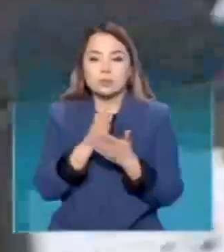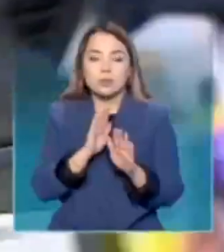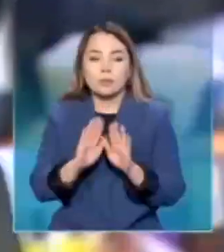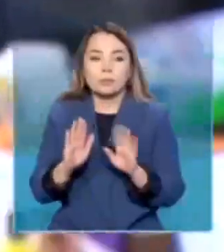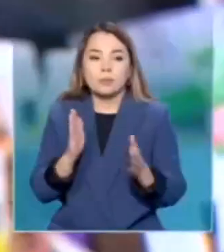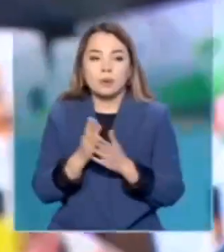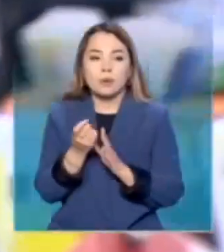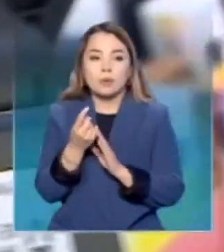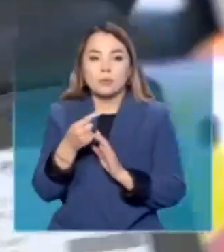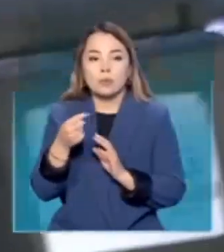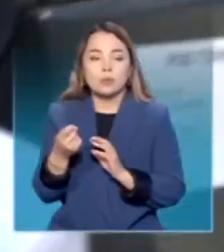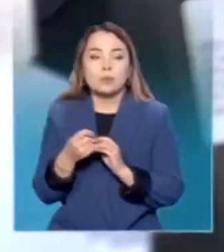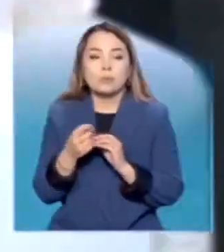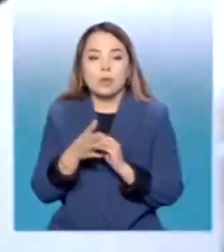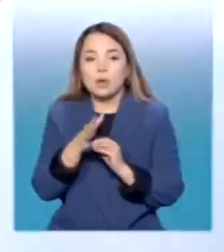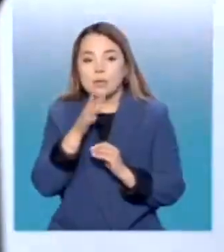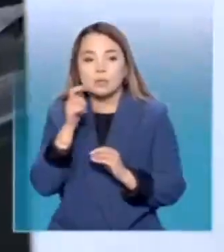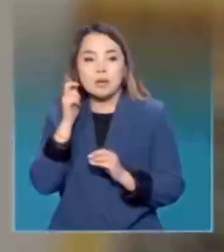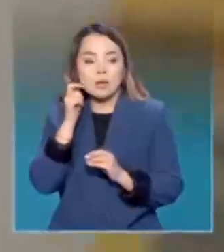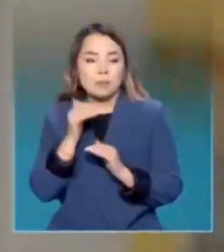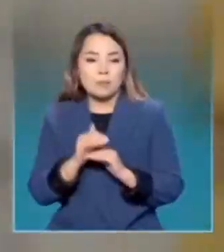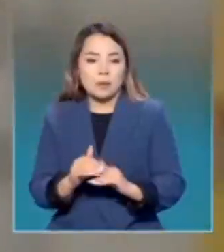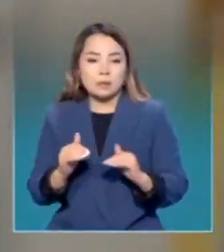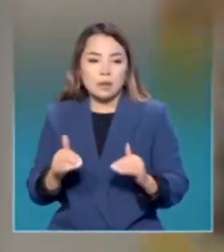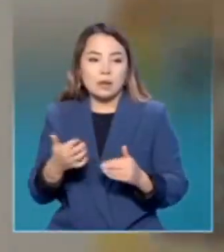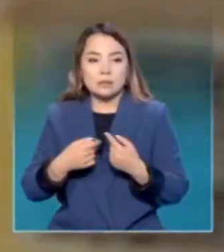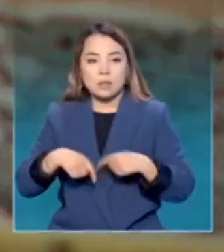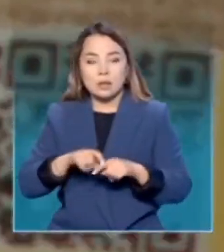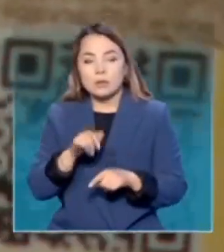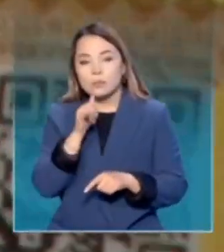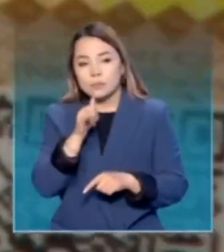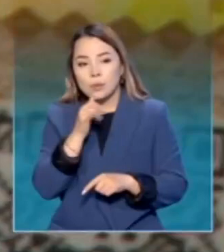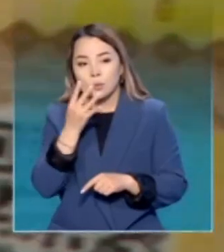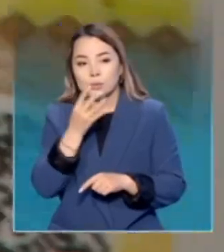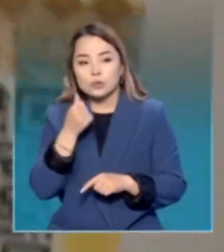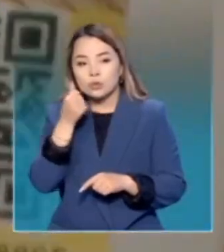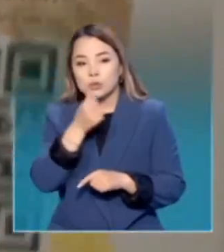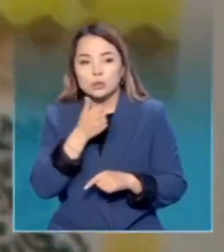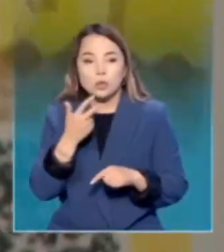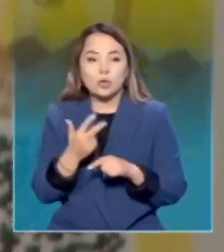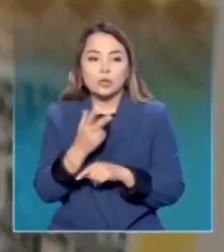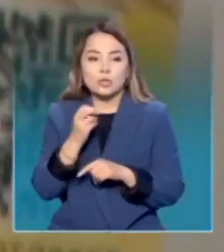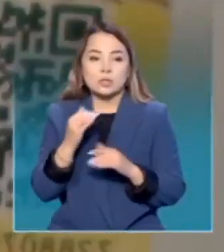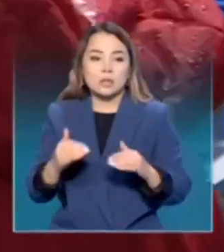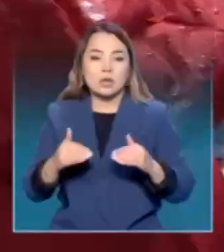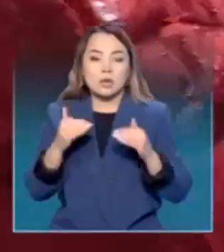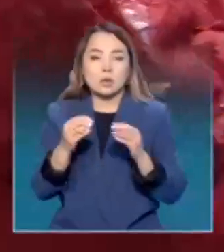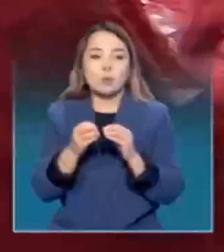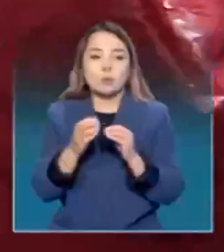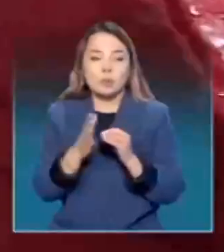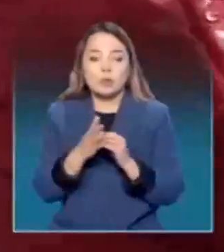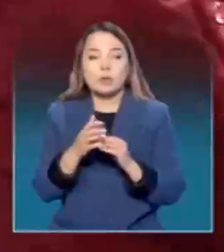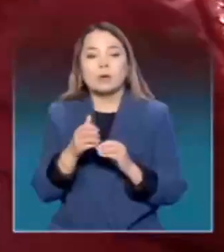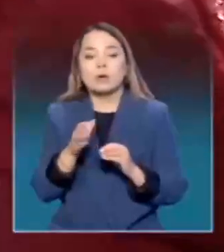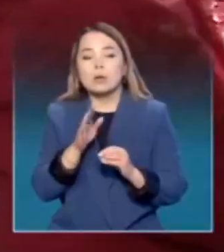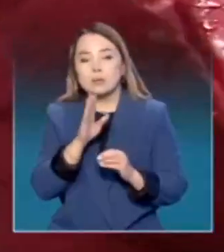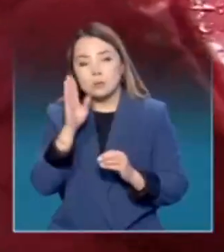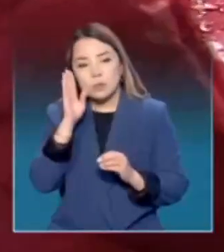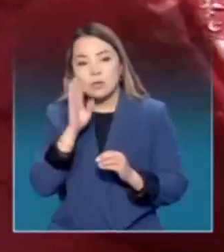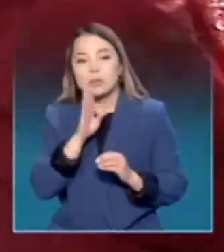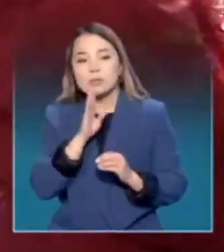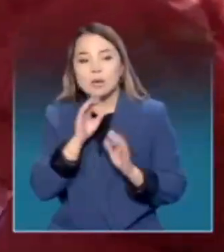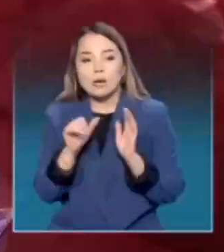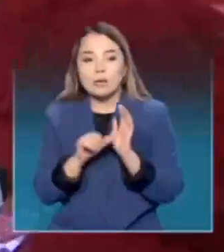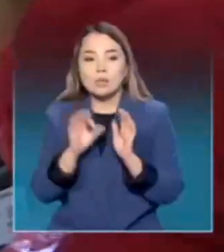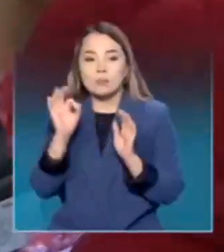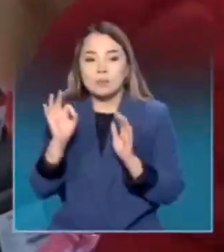салдарынан 11 мен 15 жасқа дейінгі жасөспірімдер арасында электронды темекіні тұтыну 4 жыл ішінде 3 есе өскен. Ал ұлдардың 15, қыздардың 6% электронды темекіні